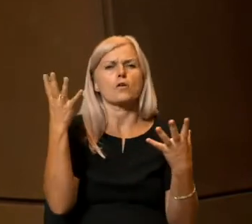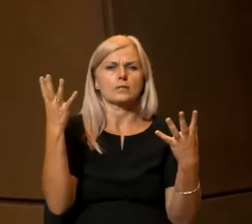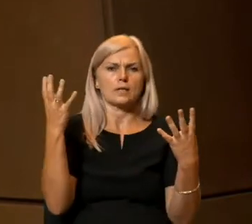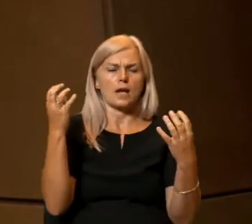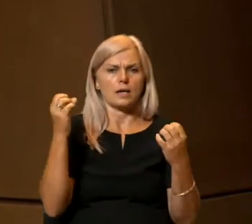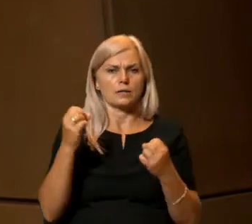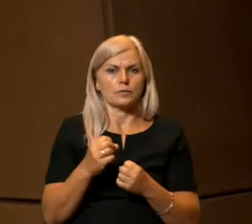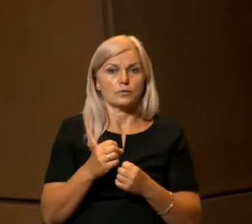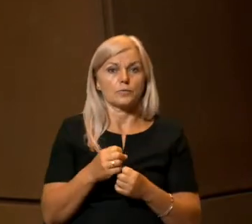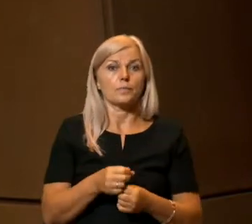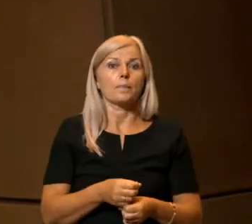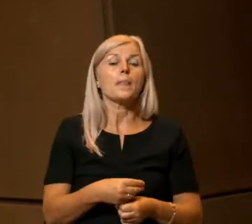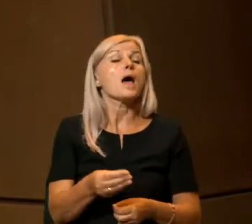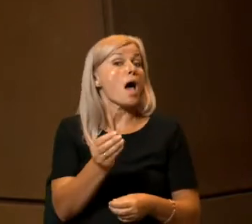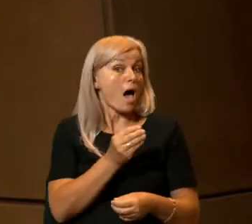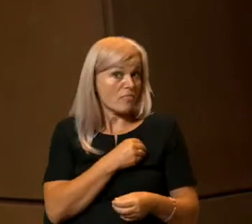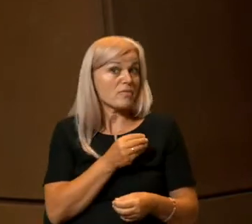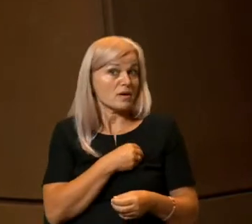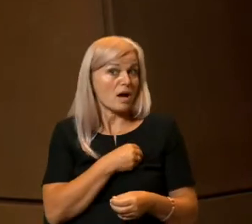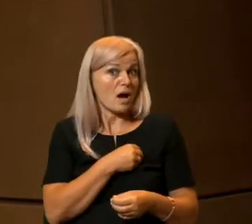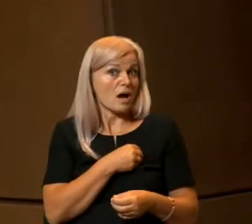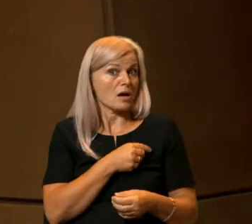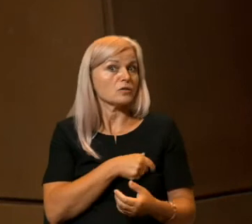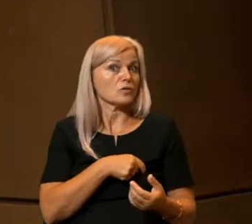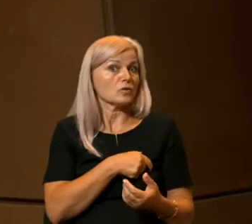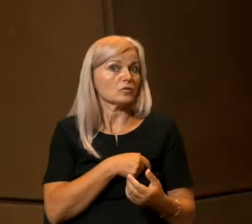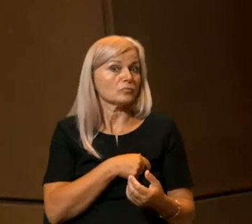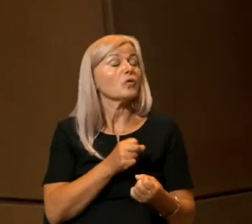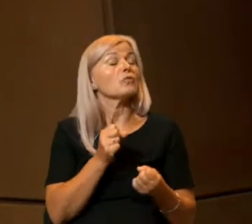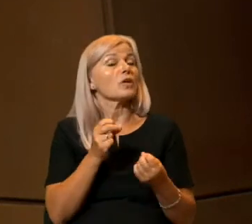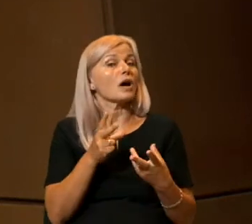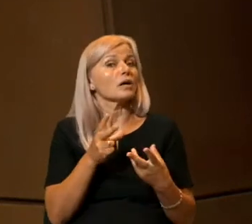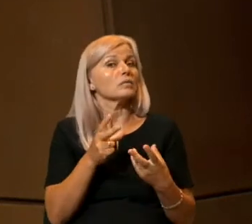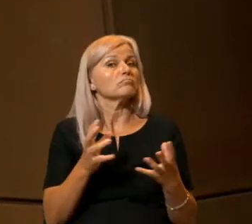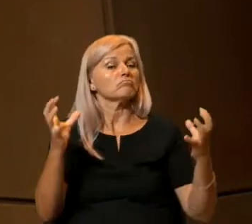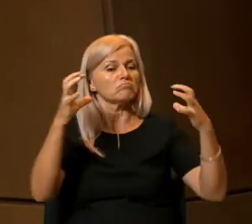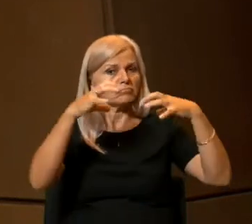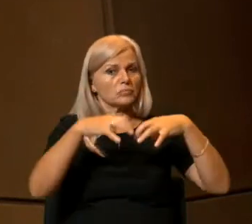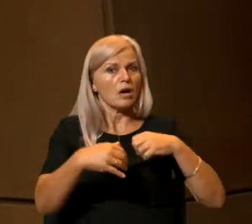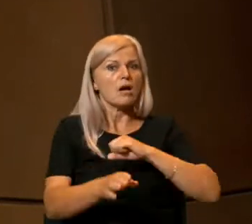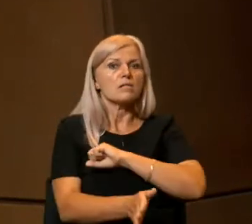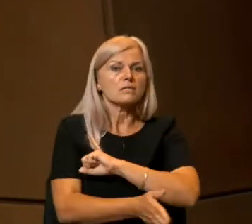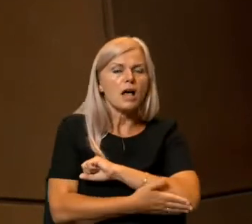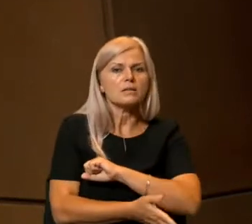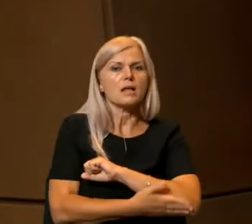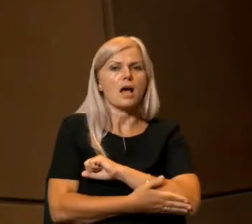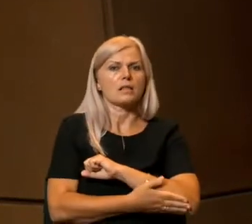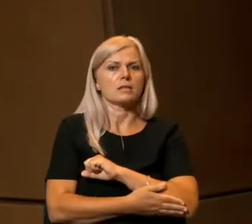Etyka Solidarności, no właśnie, to zbiór zasad, prawideł,